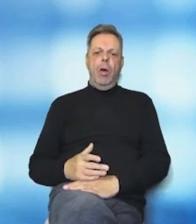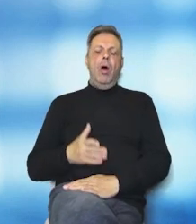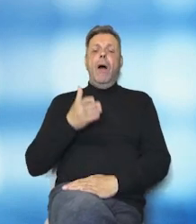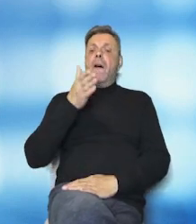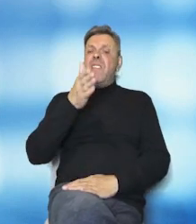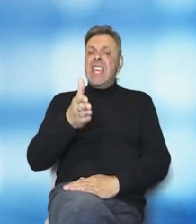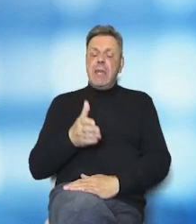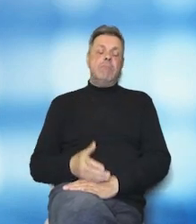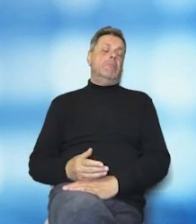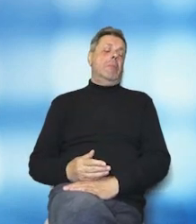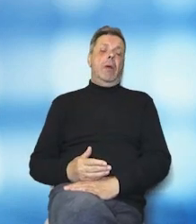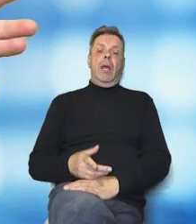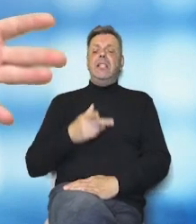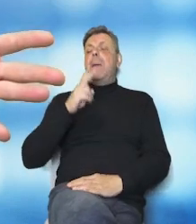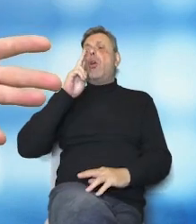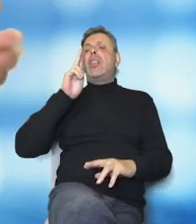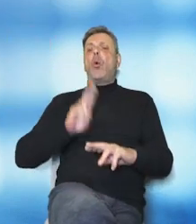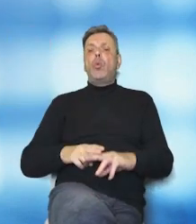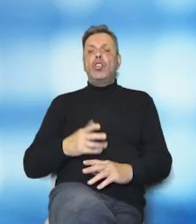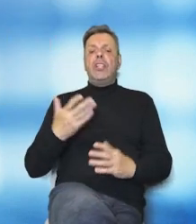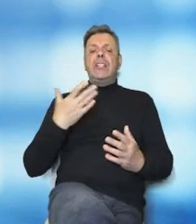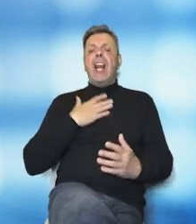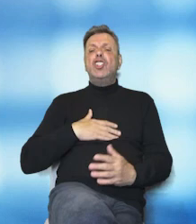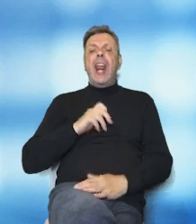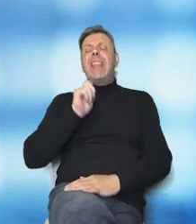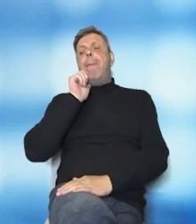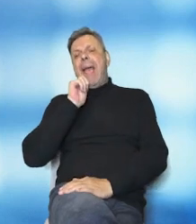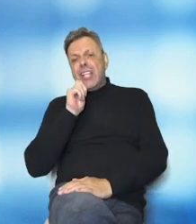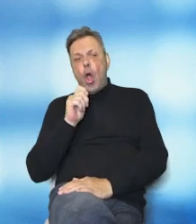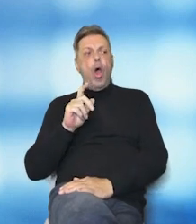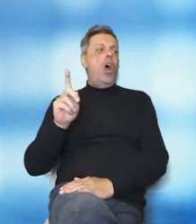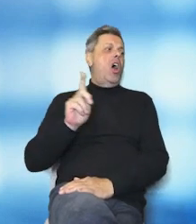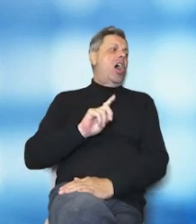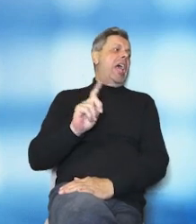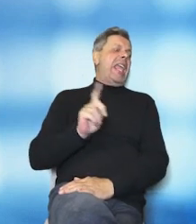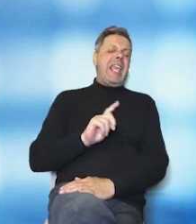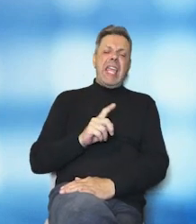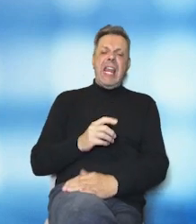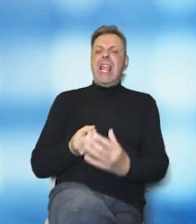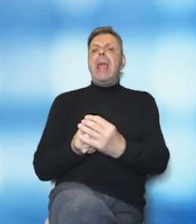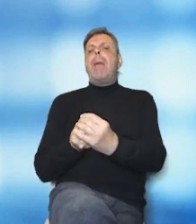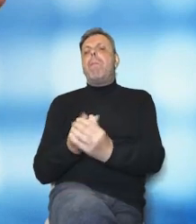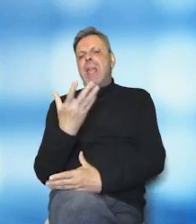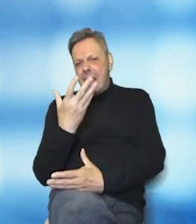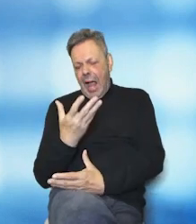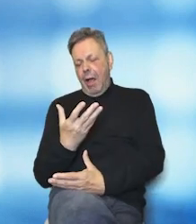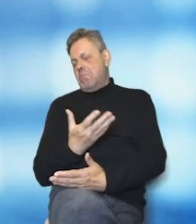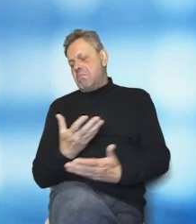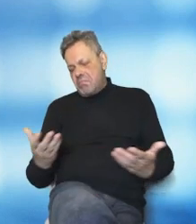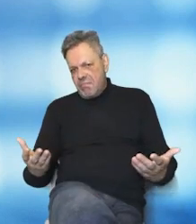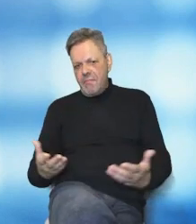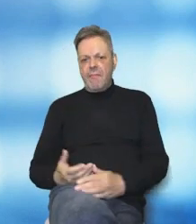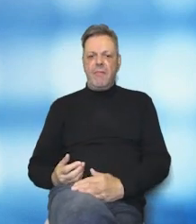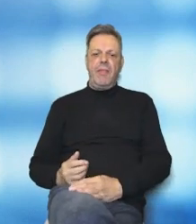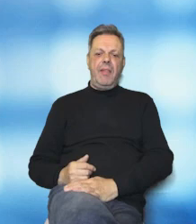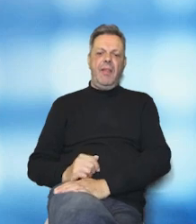je da se odlučite da li jedete mesne obroke ili plant-based, odnosno biljne obroke. Za biljne